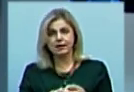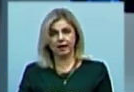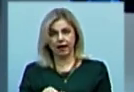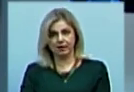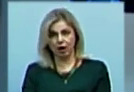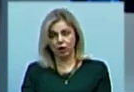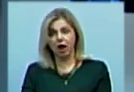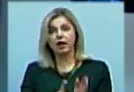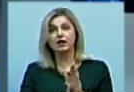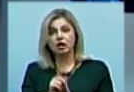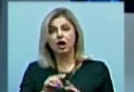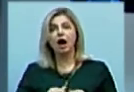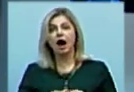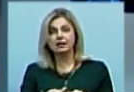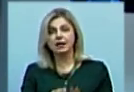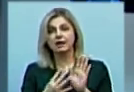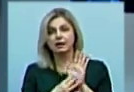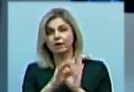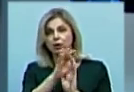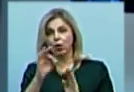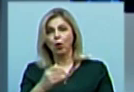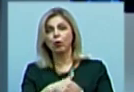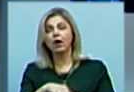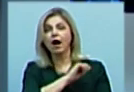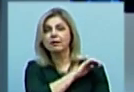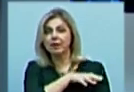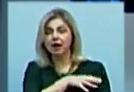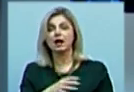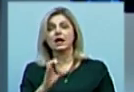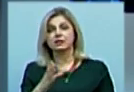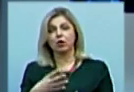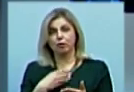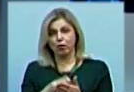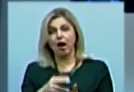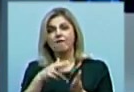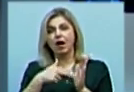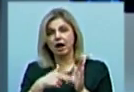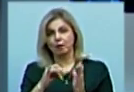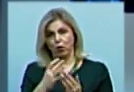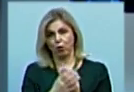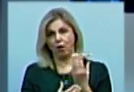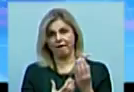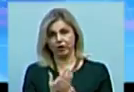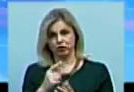о 9:00 біля мерії на вулиці Адміральська. З собою потрібно мати фарбу і